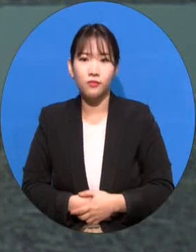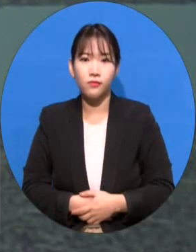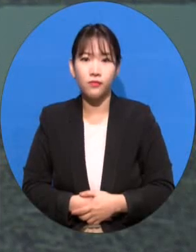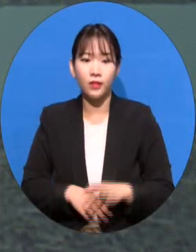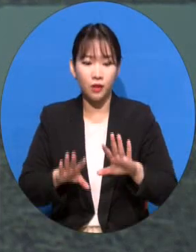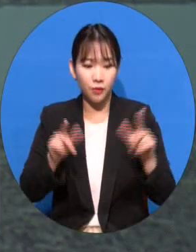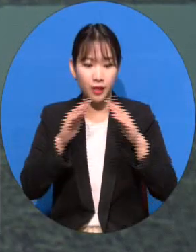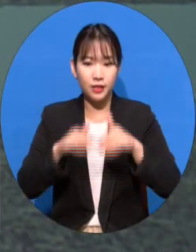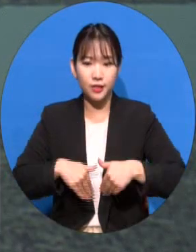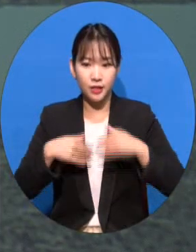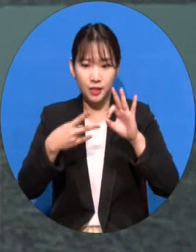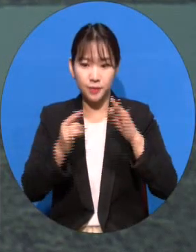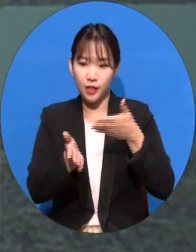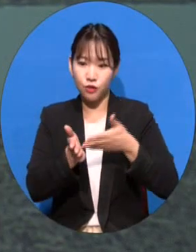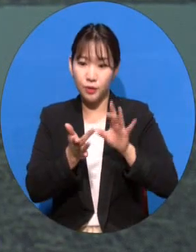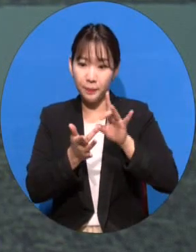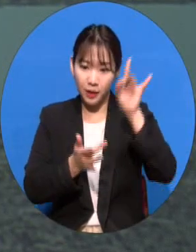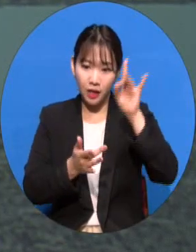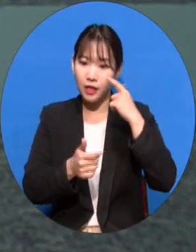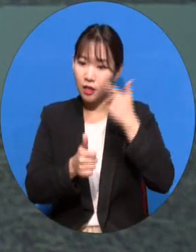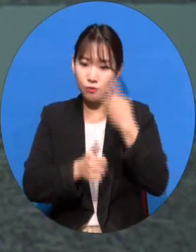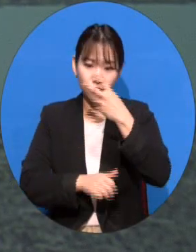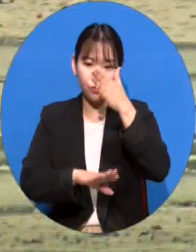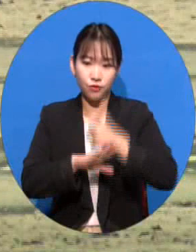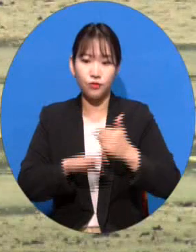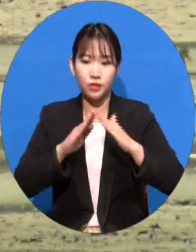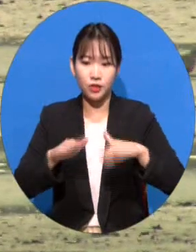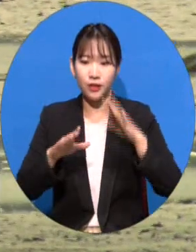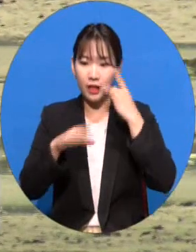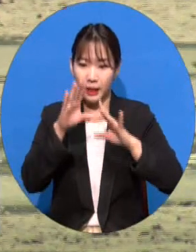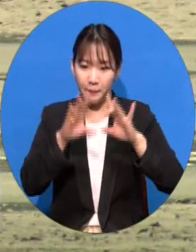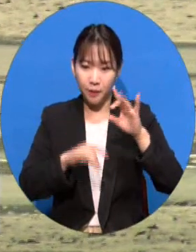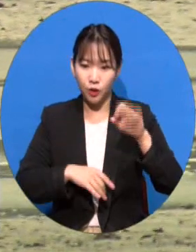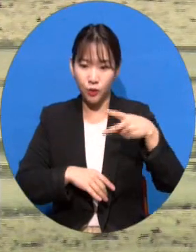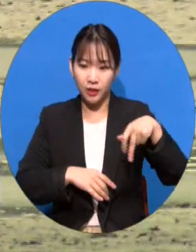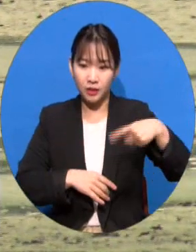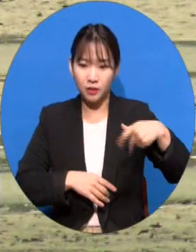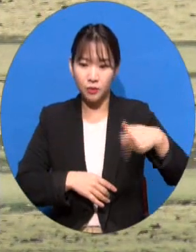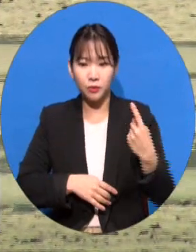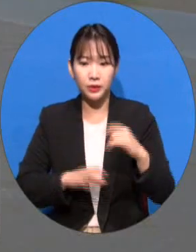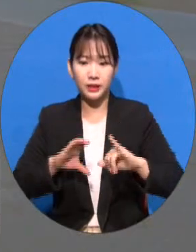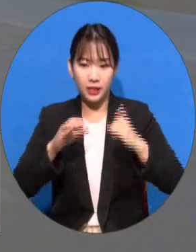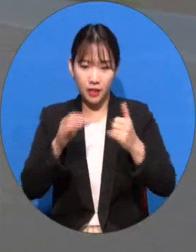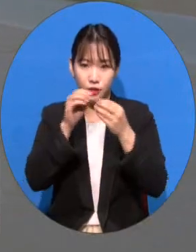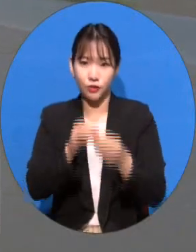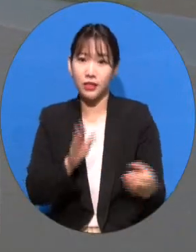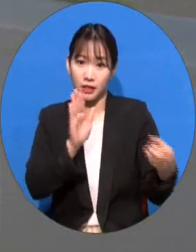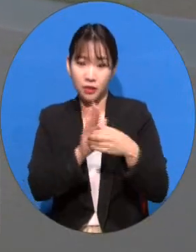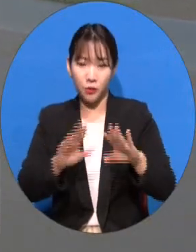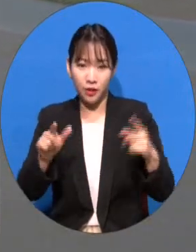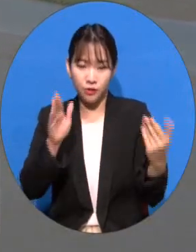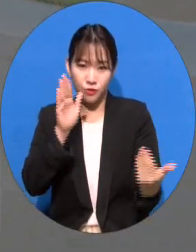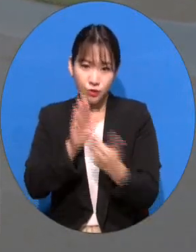올해 전라남도 10대 뉴스 선정 설문조사 결과 전남 갯벌 유네스코 세계유산 등재가 올해 최대